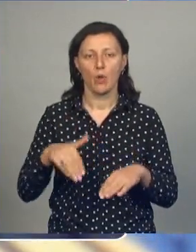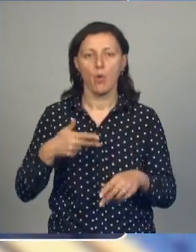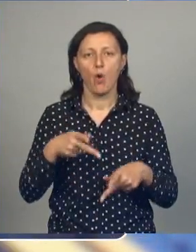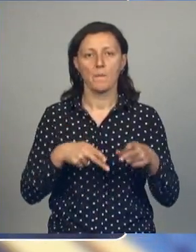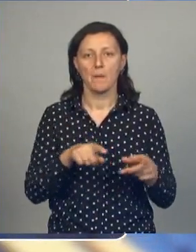перевели в палату